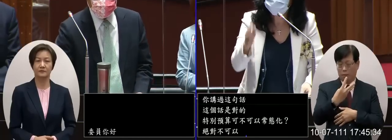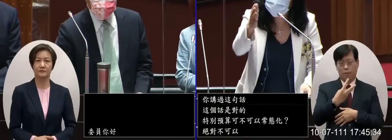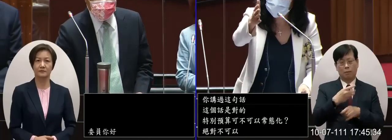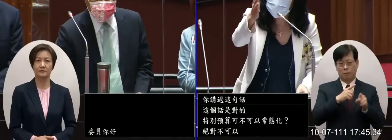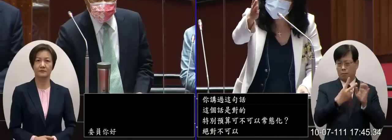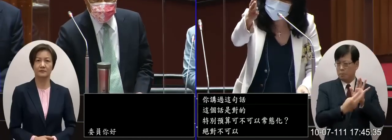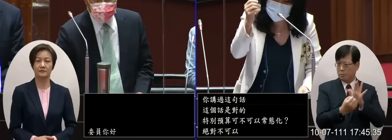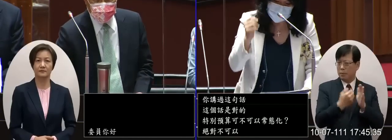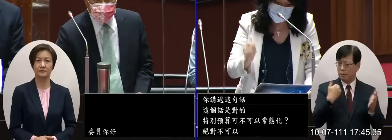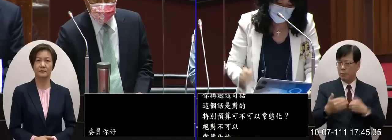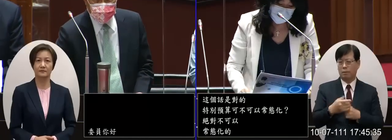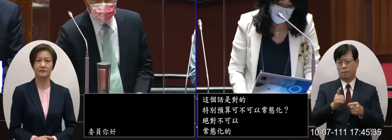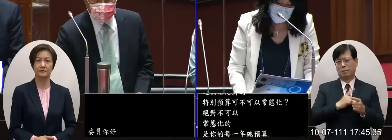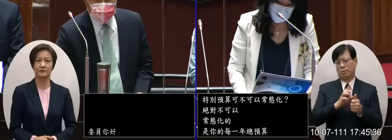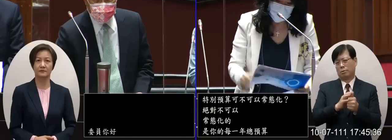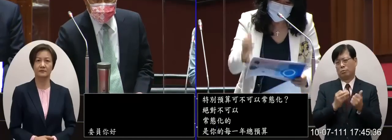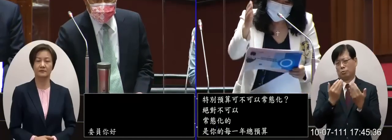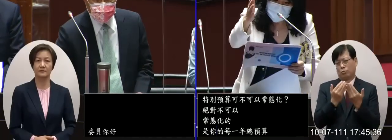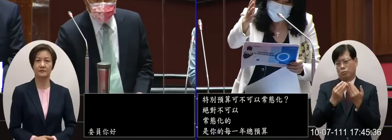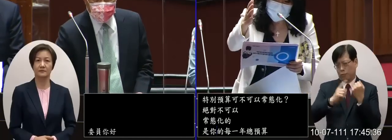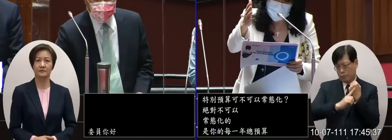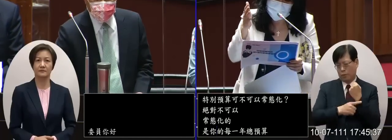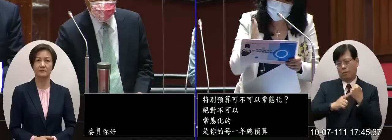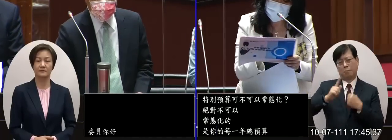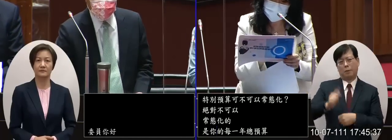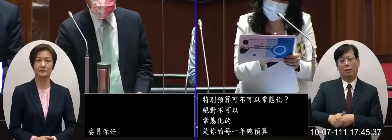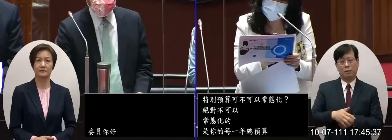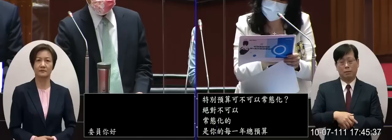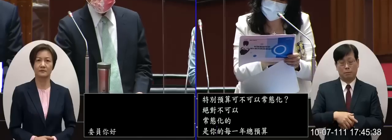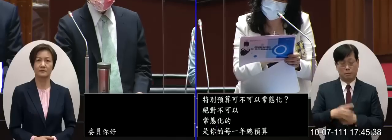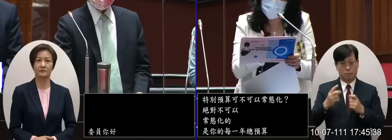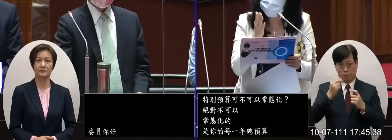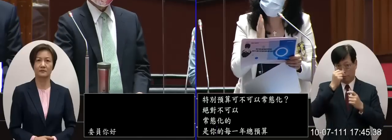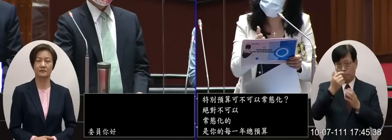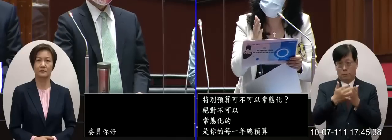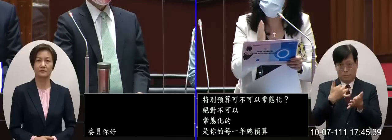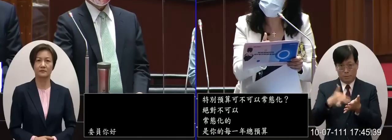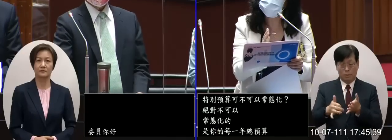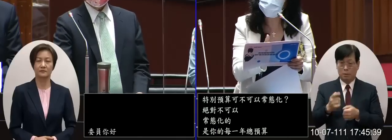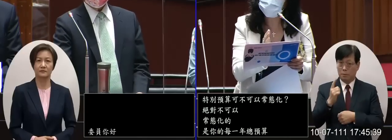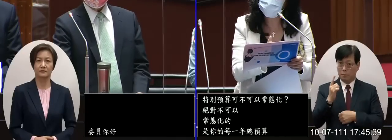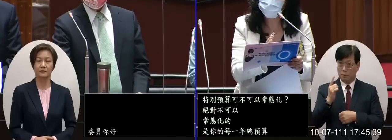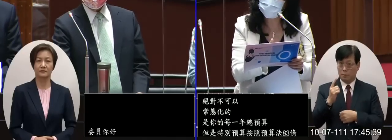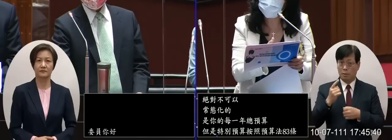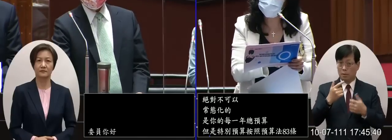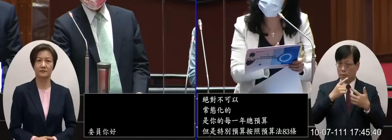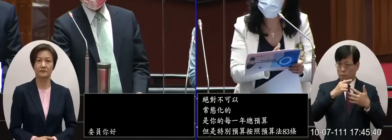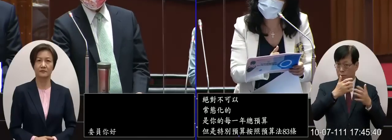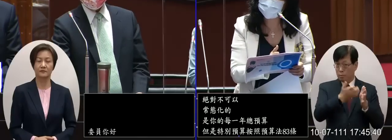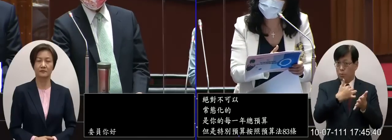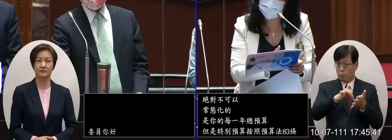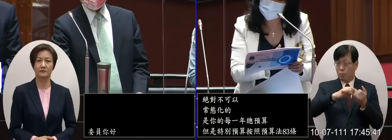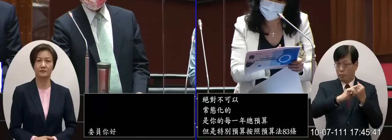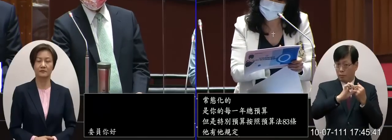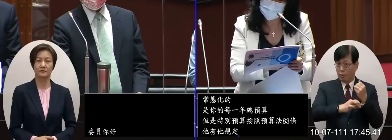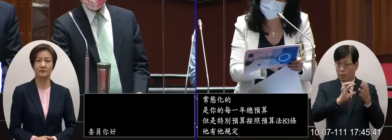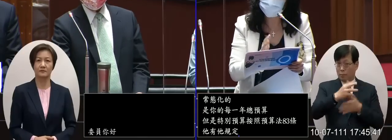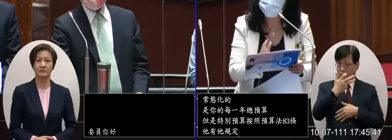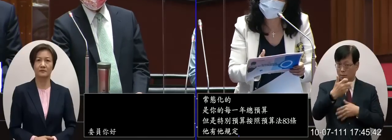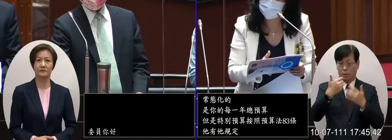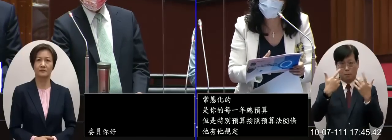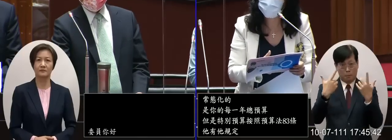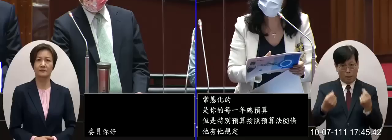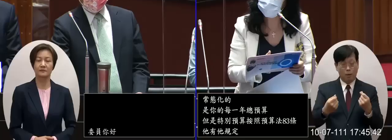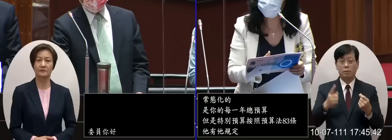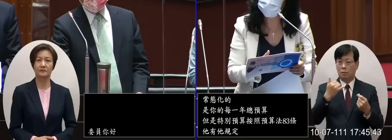定。院长，我相信你学法律的，你也知道特别预算只有在符合预算法83条的情况之